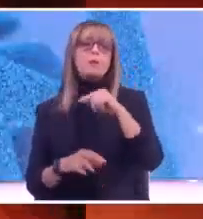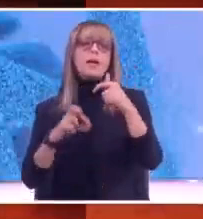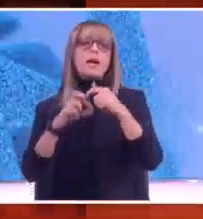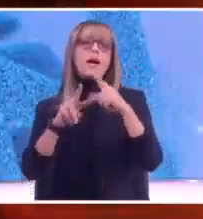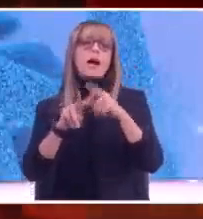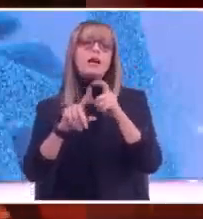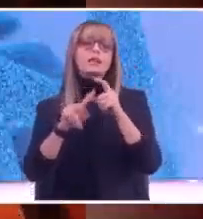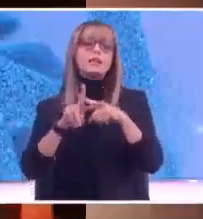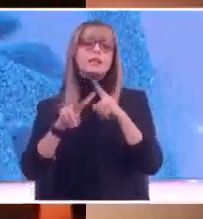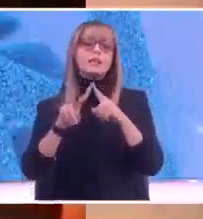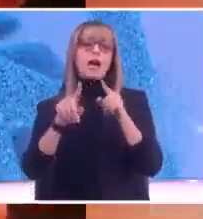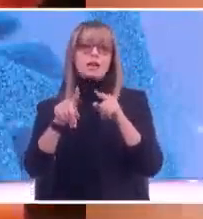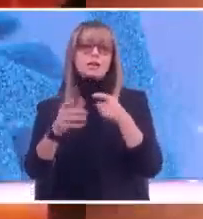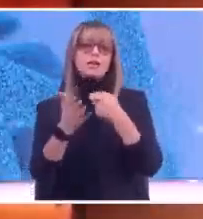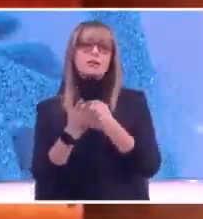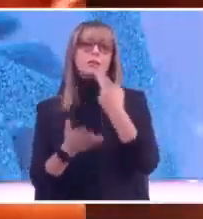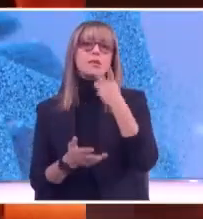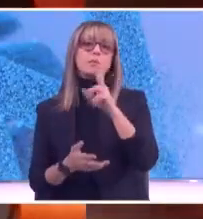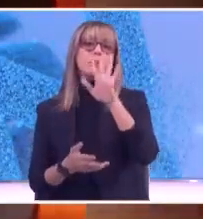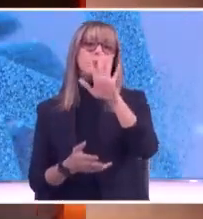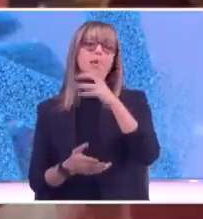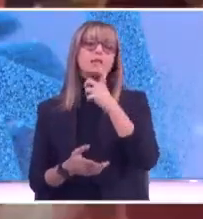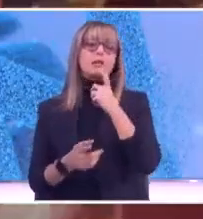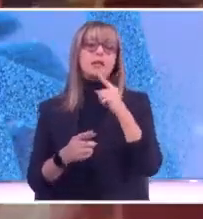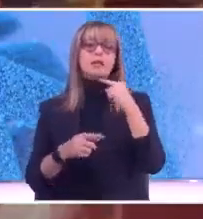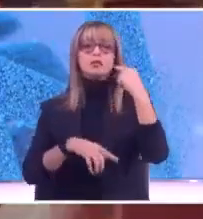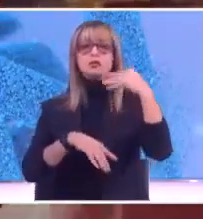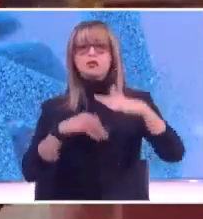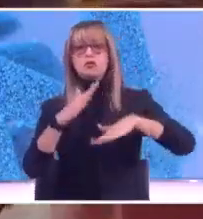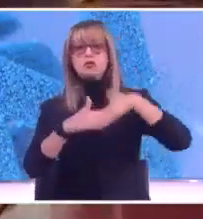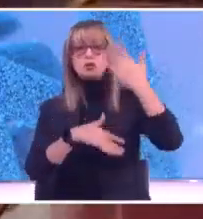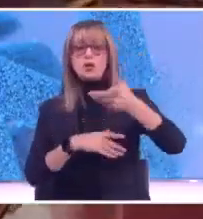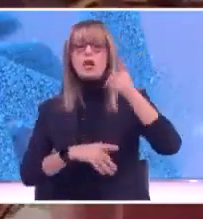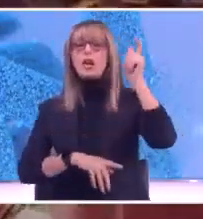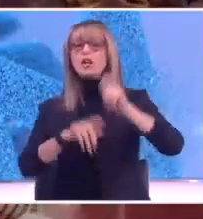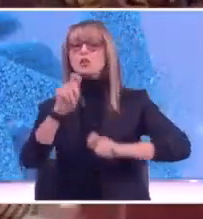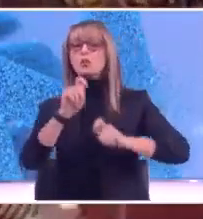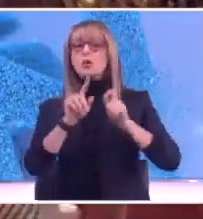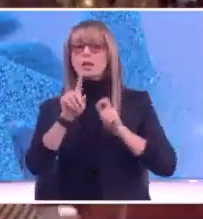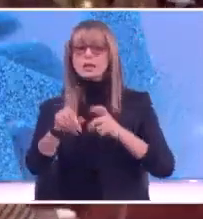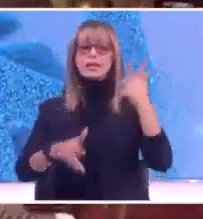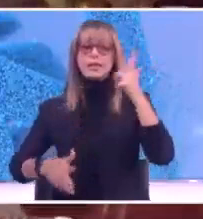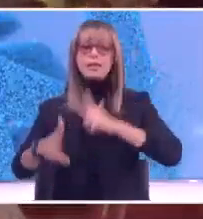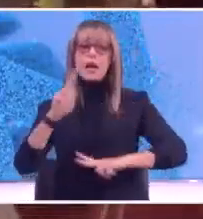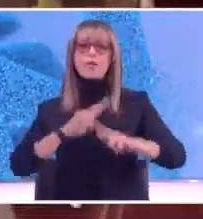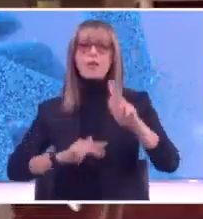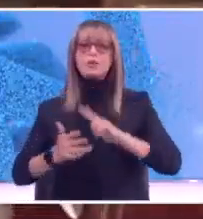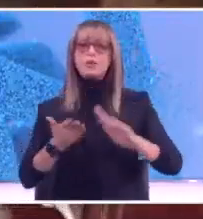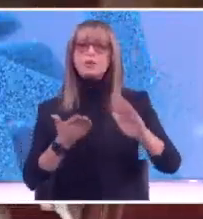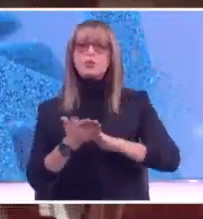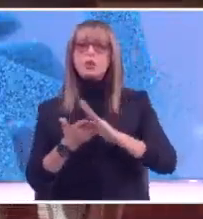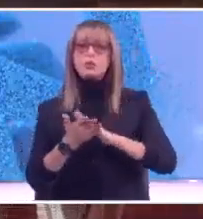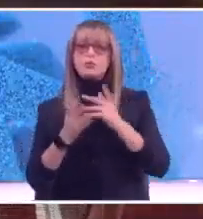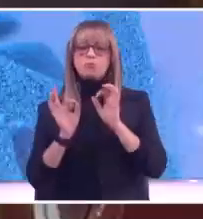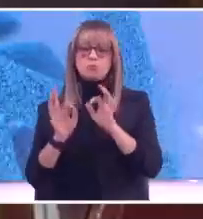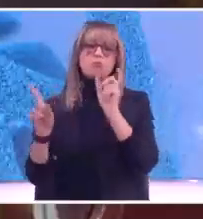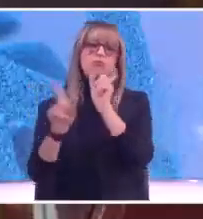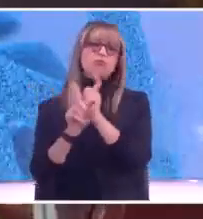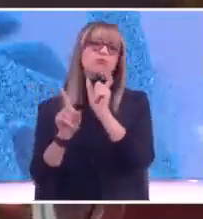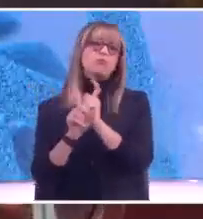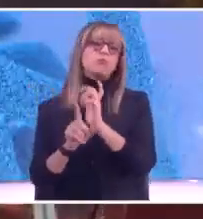ismi 2005 yılı sonrası uygulamaya başlanan irşat devriyeleri ve kılık kıyafet düzenlemesinin de sıkı bir